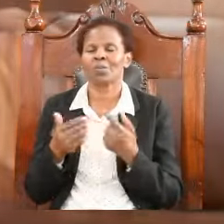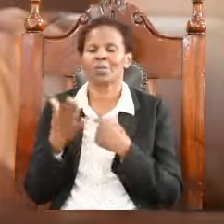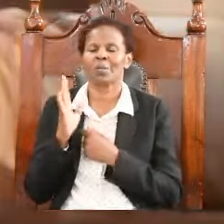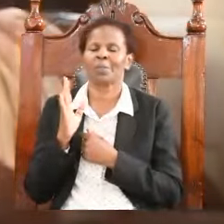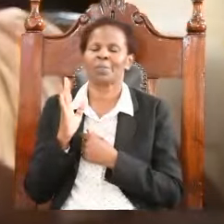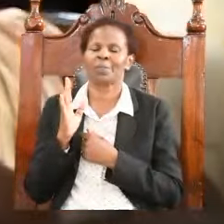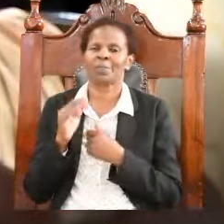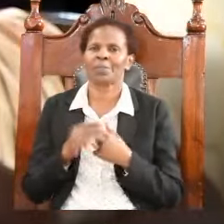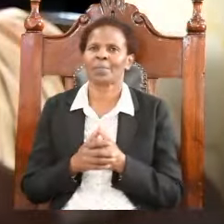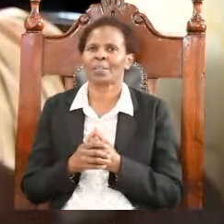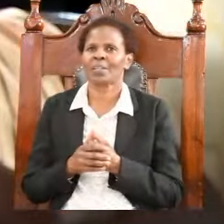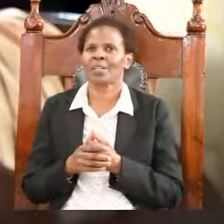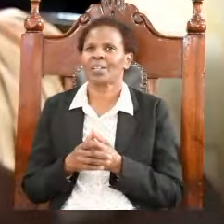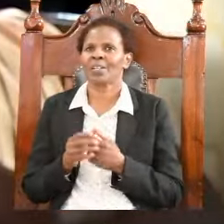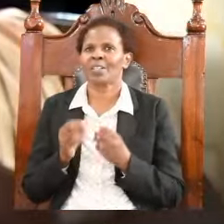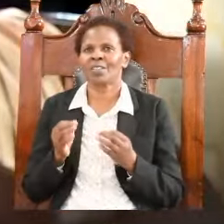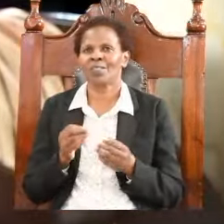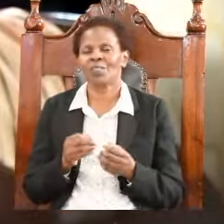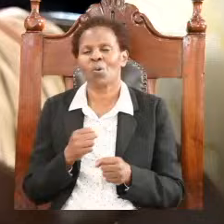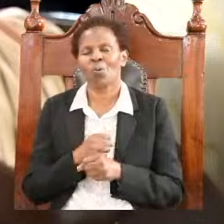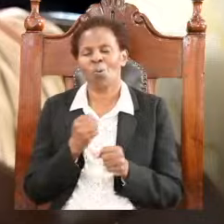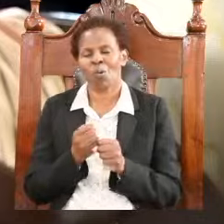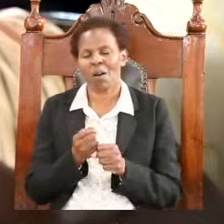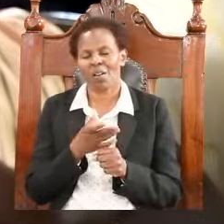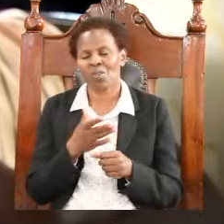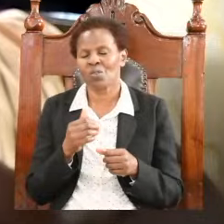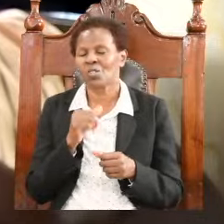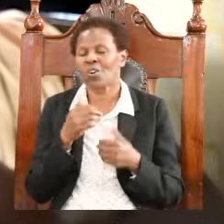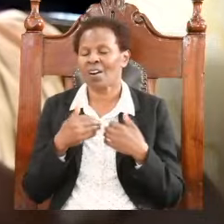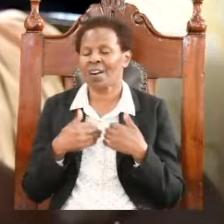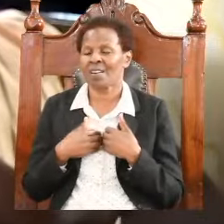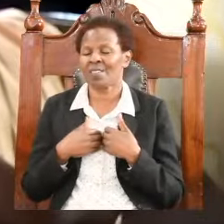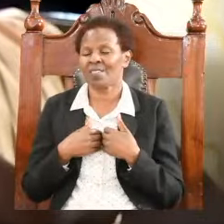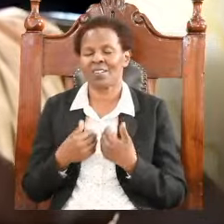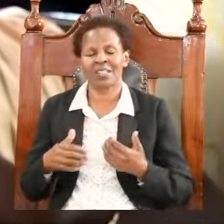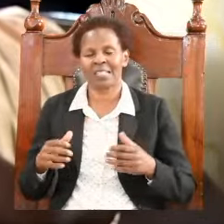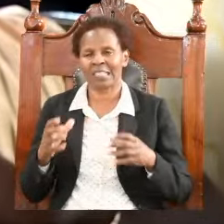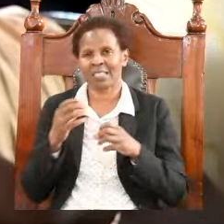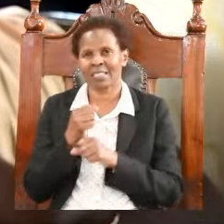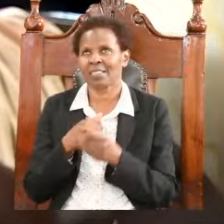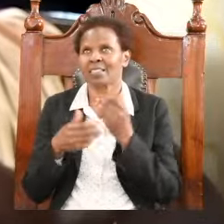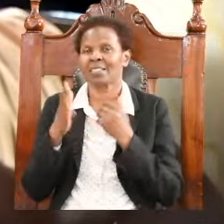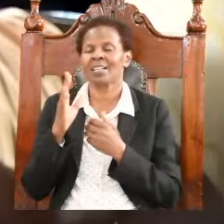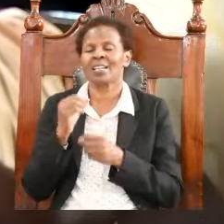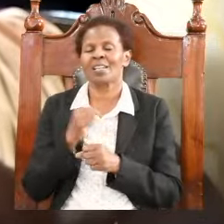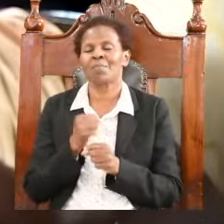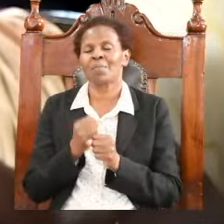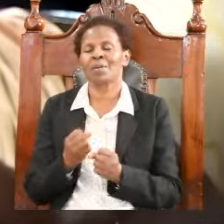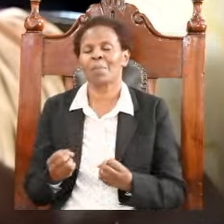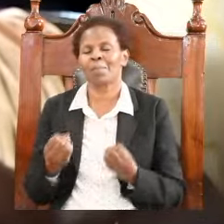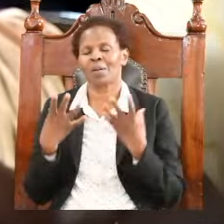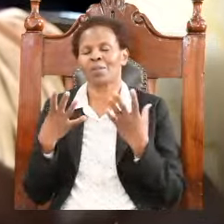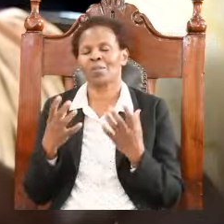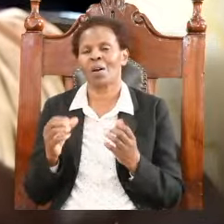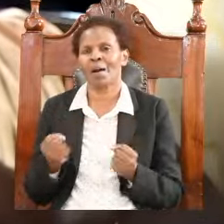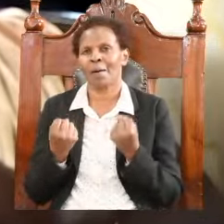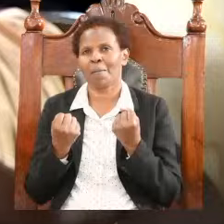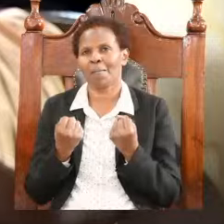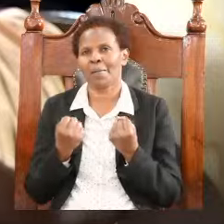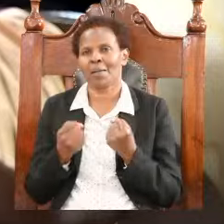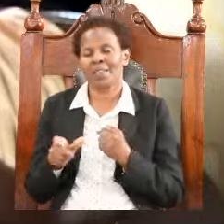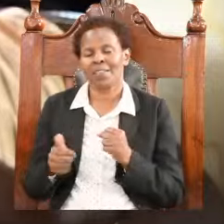ahotaga. Angikorwo ni wira utari mwihoke Ngai uyu ni aringaga kiama gutiri undu umuremaga. Mwiritu